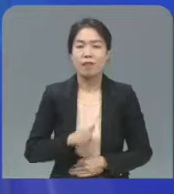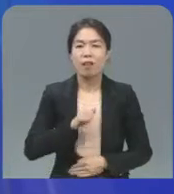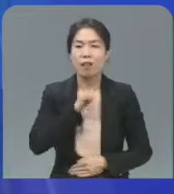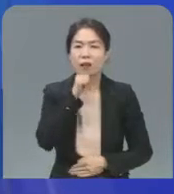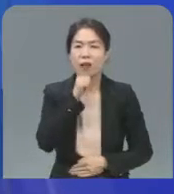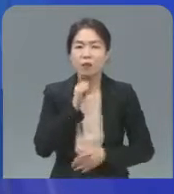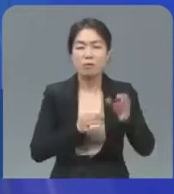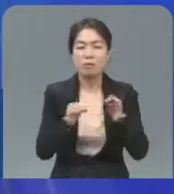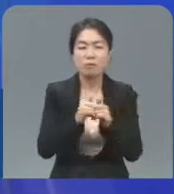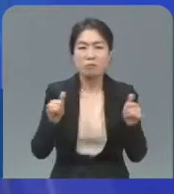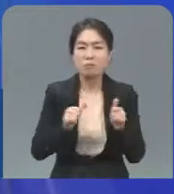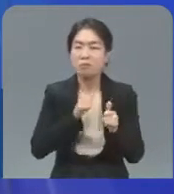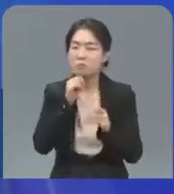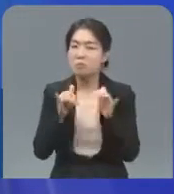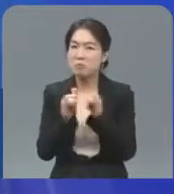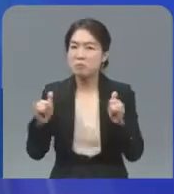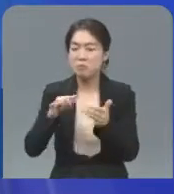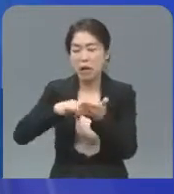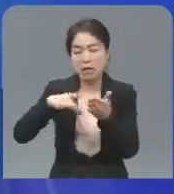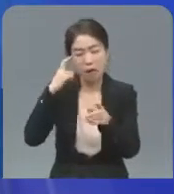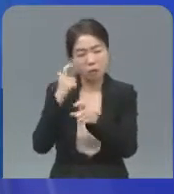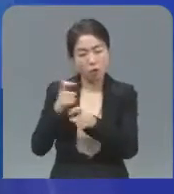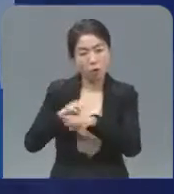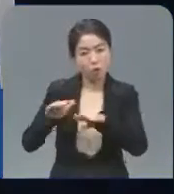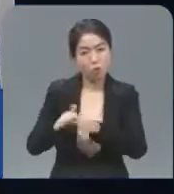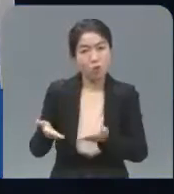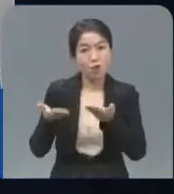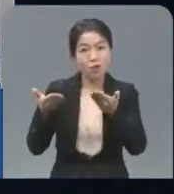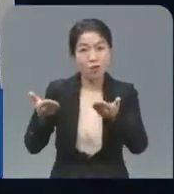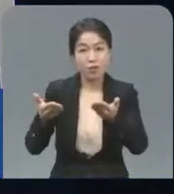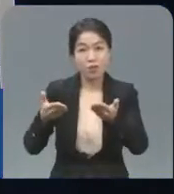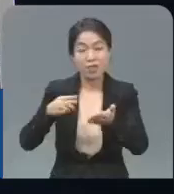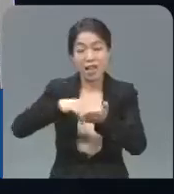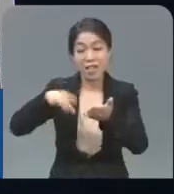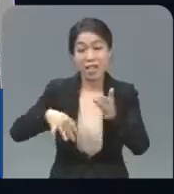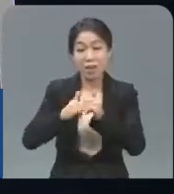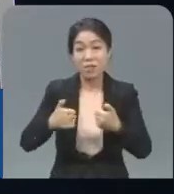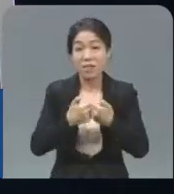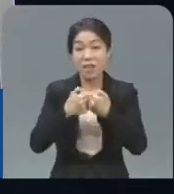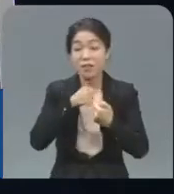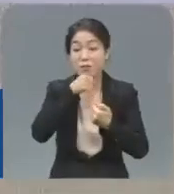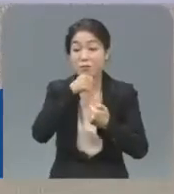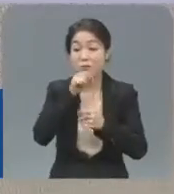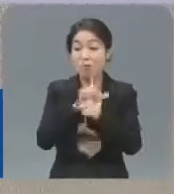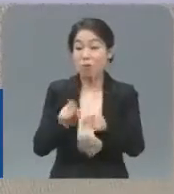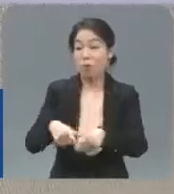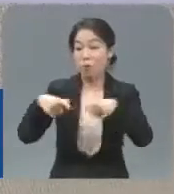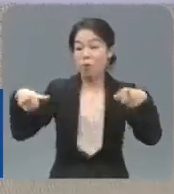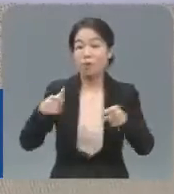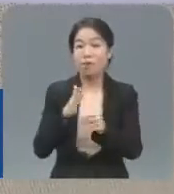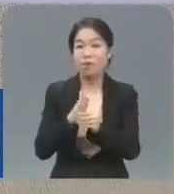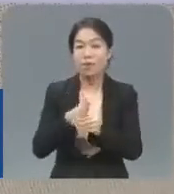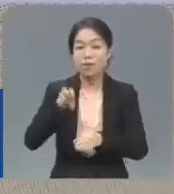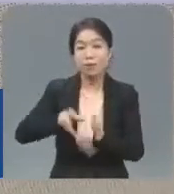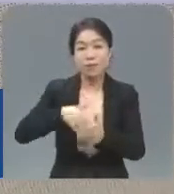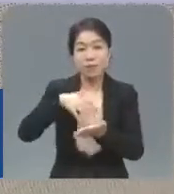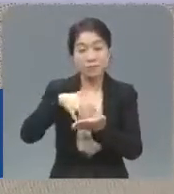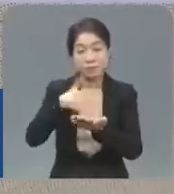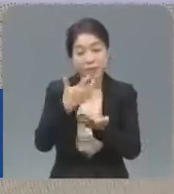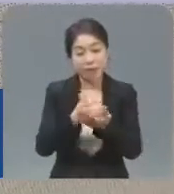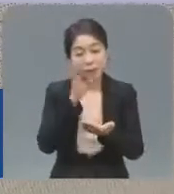영세상인과 취약계층의 세무 고민을 들어주는 마을세무사 상담 실적이 꾸준히 증가하고 있습니다. 광주시가 집계한 자료를